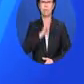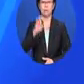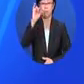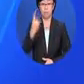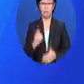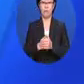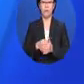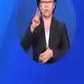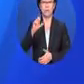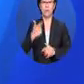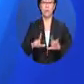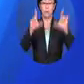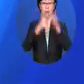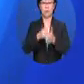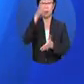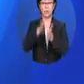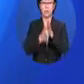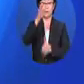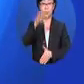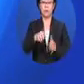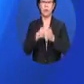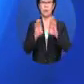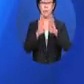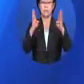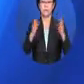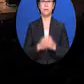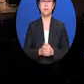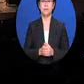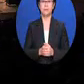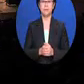정기연주회가 26일 천안시청 봉서홀에서 열렸습니다.